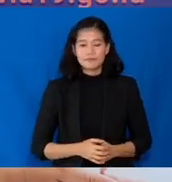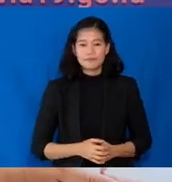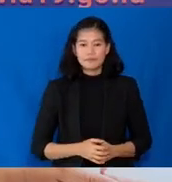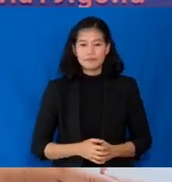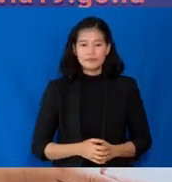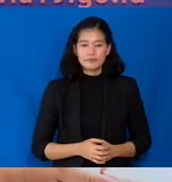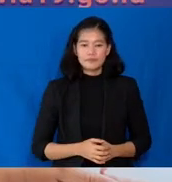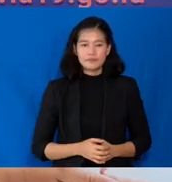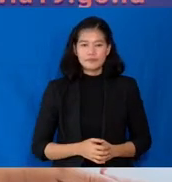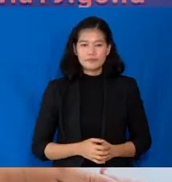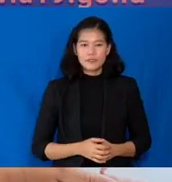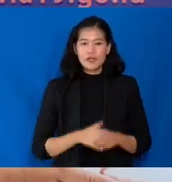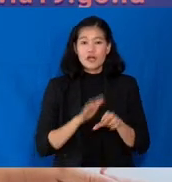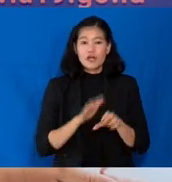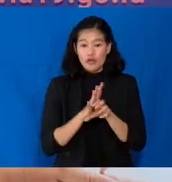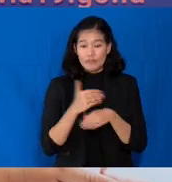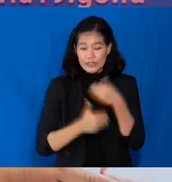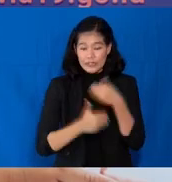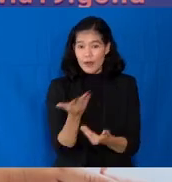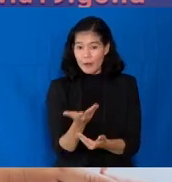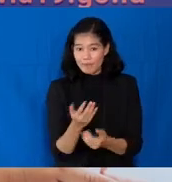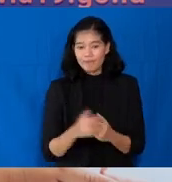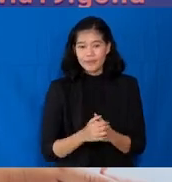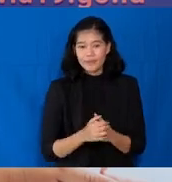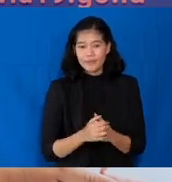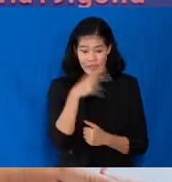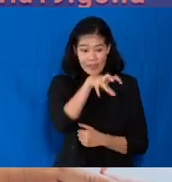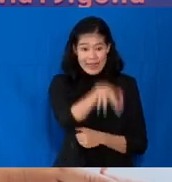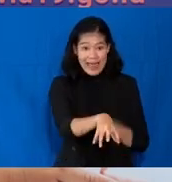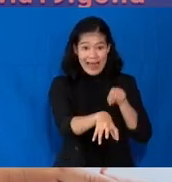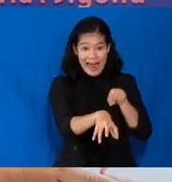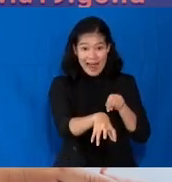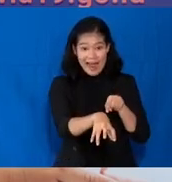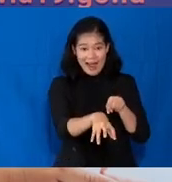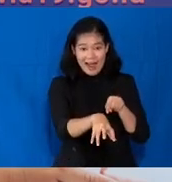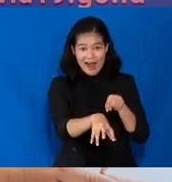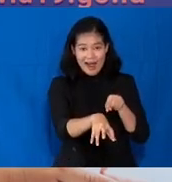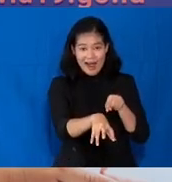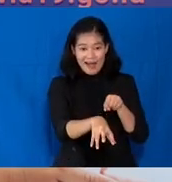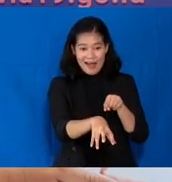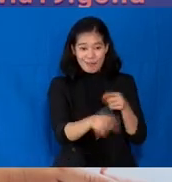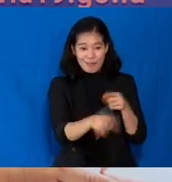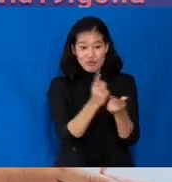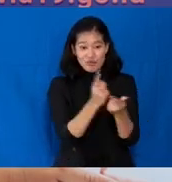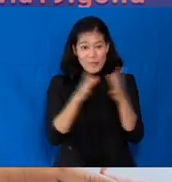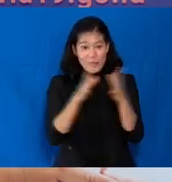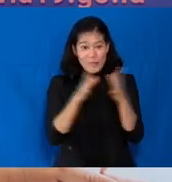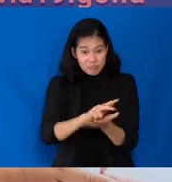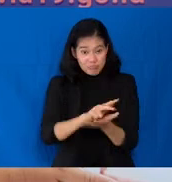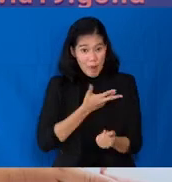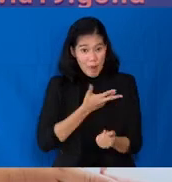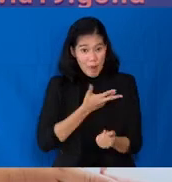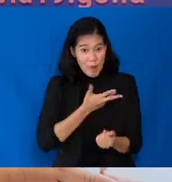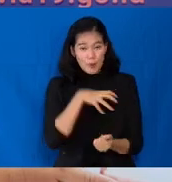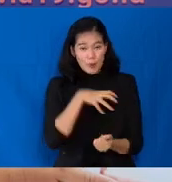adalah jadi mekanismenya adalah saat daerah ingin memberlakukan Neng pembatasan